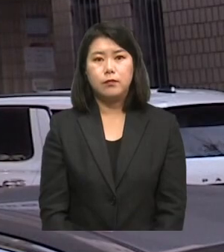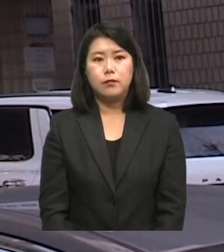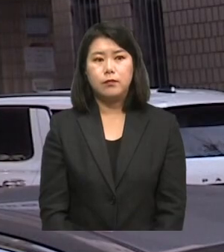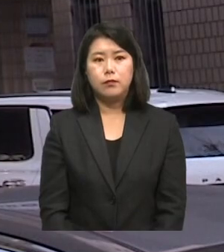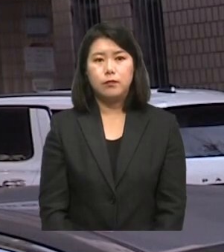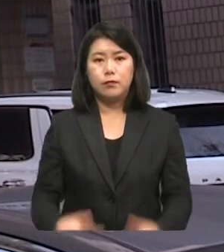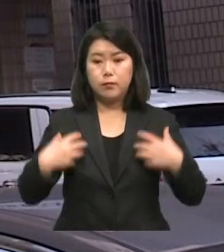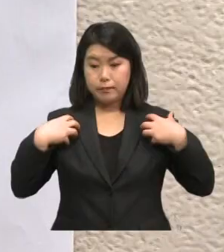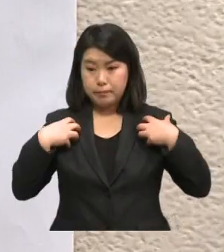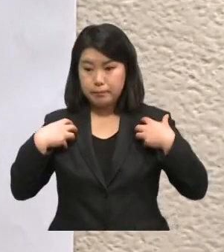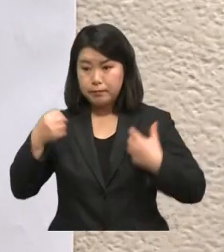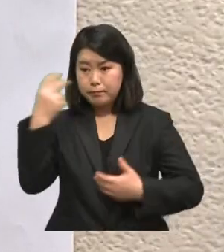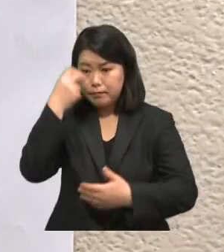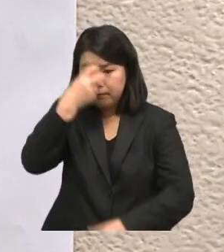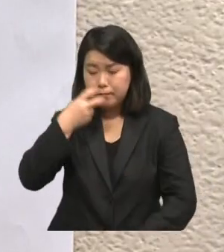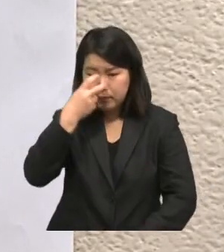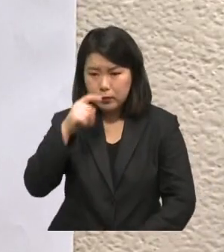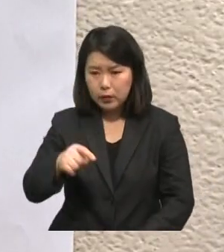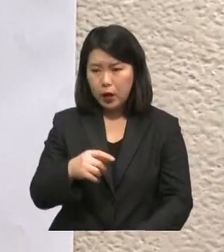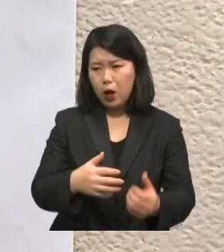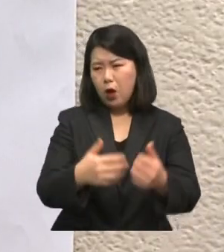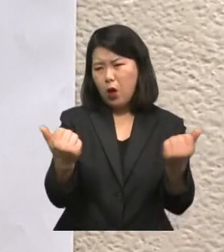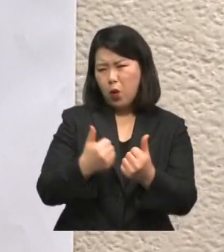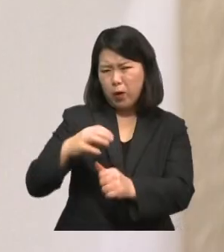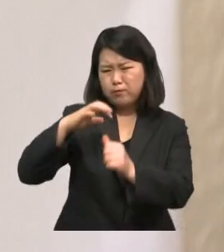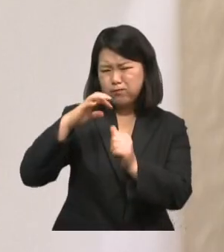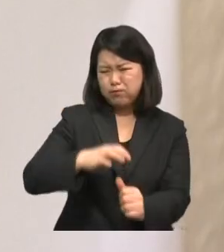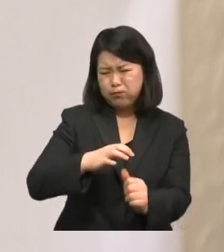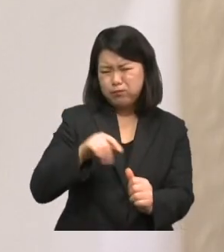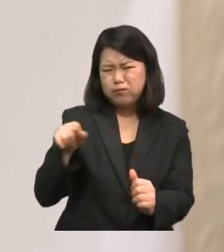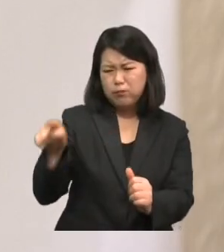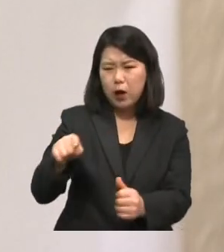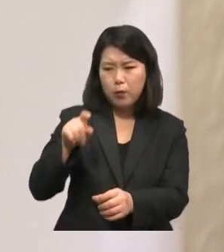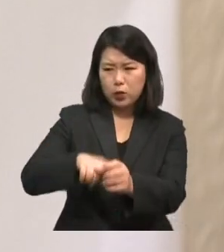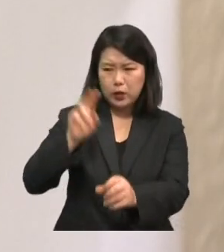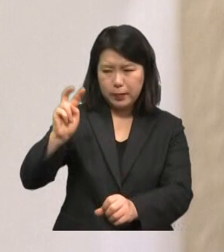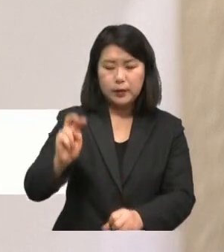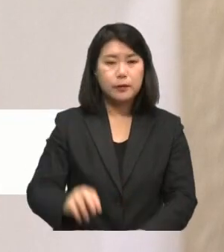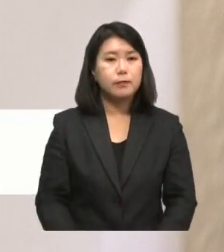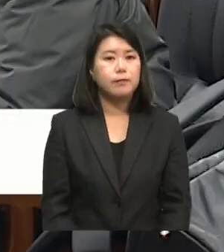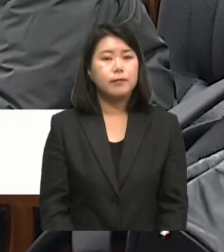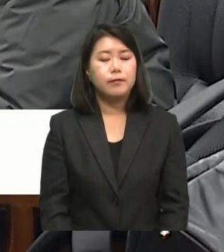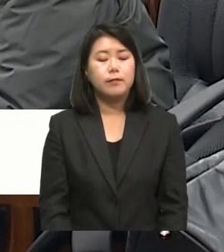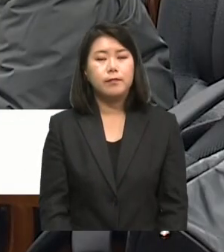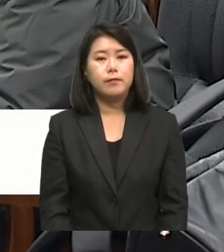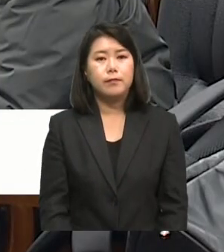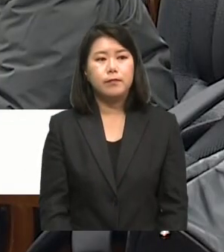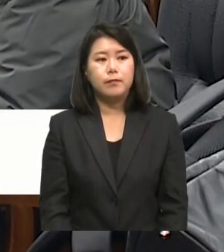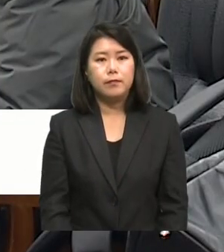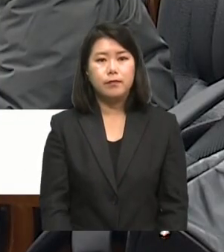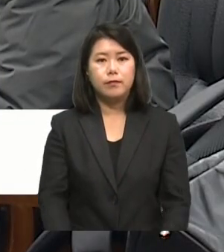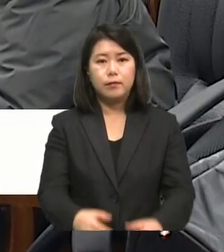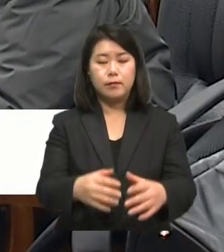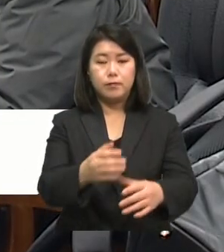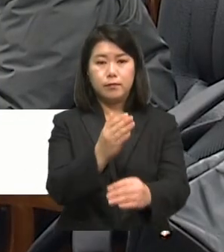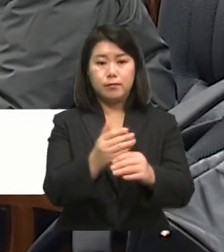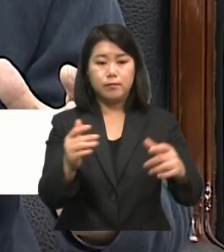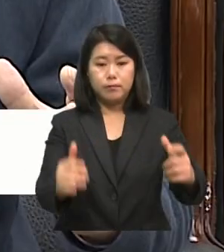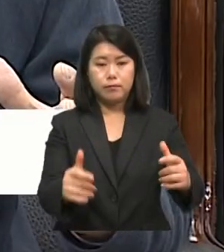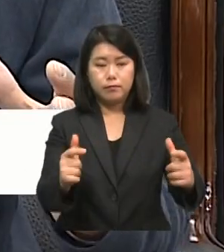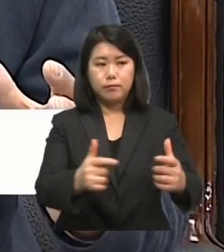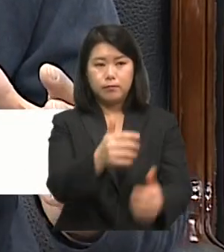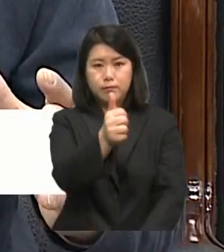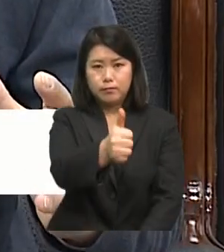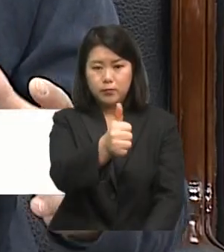구청이 재해 요구를 한건 의회를 압박하기 위한 수단이라는 게 중구의회의 설명입니다. 길기영 중구의장은 이는